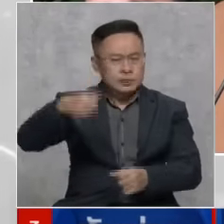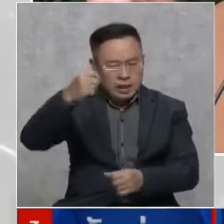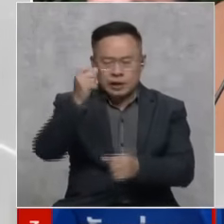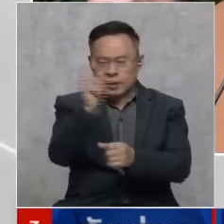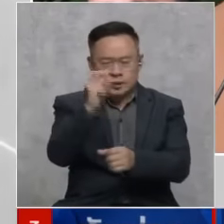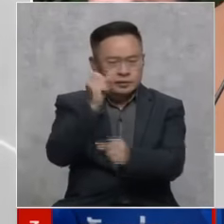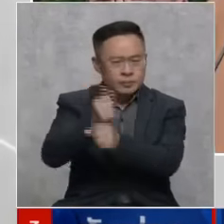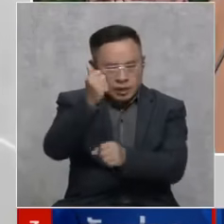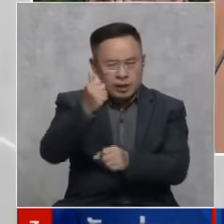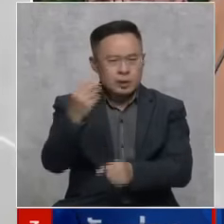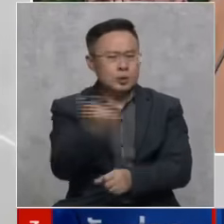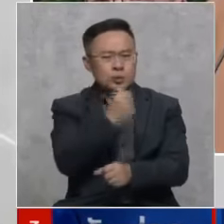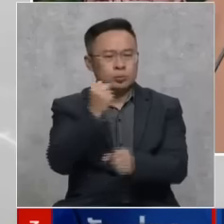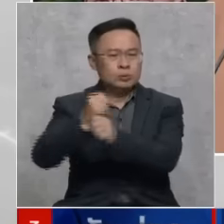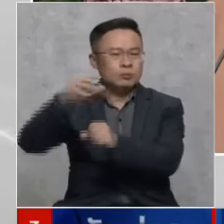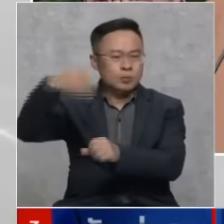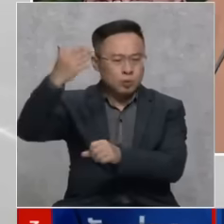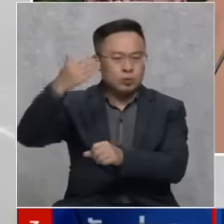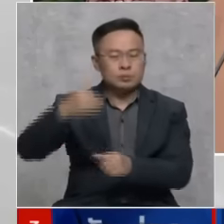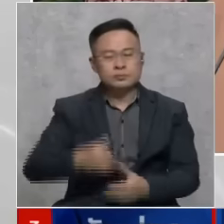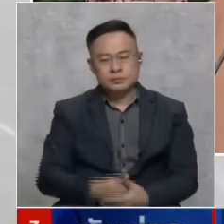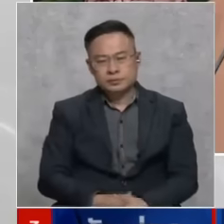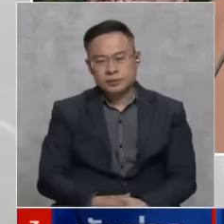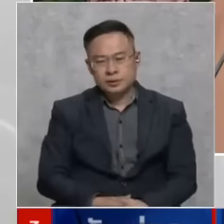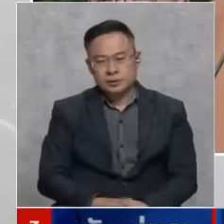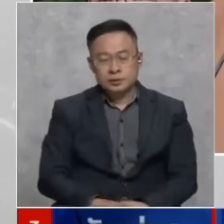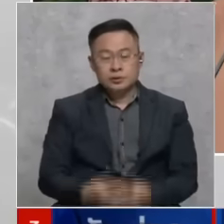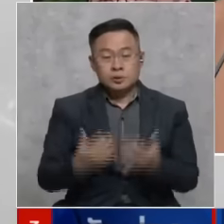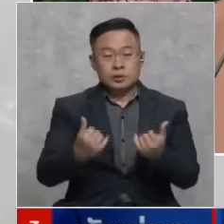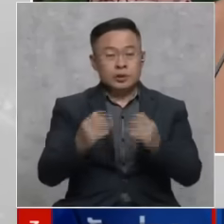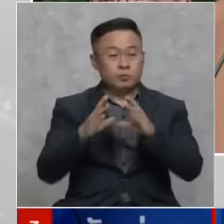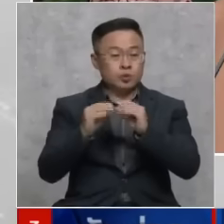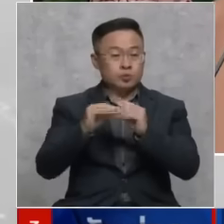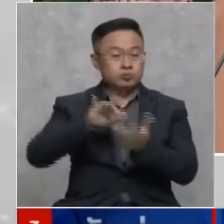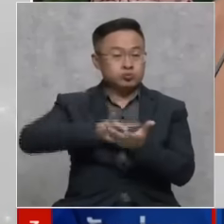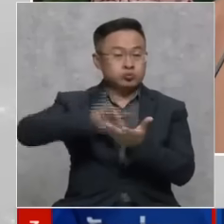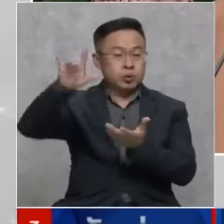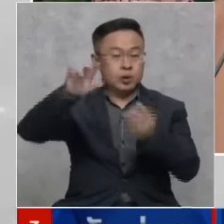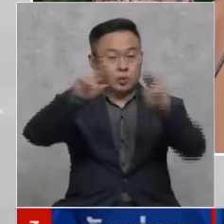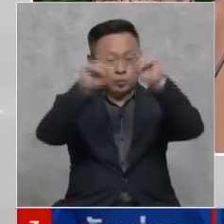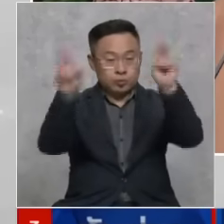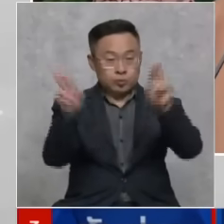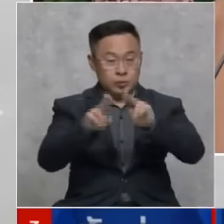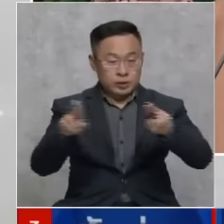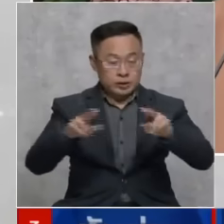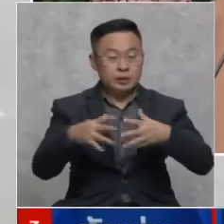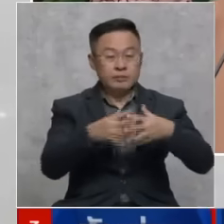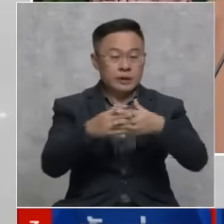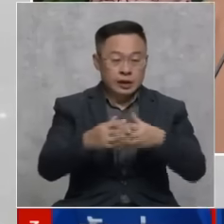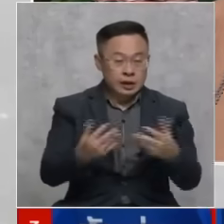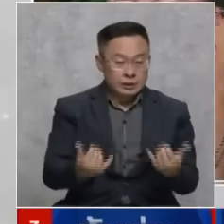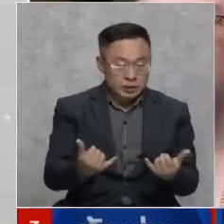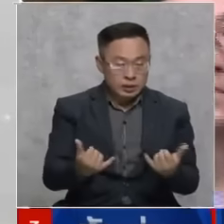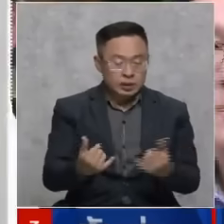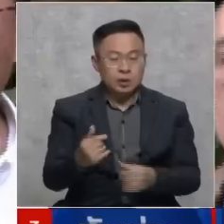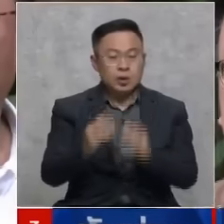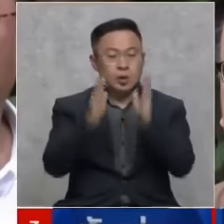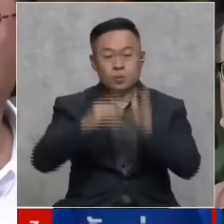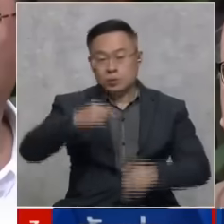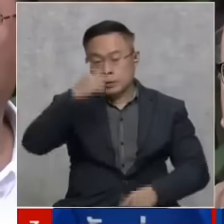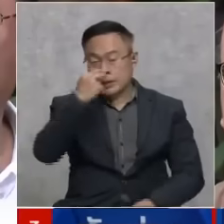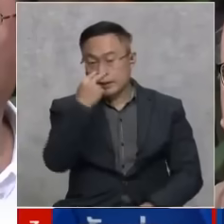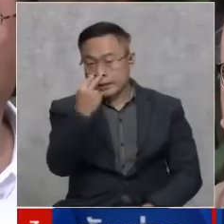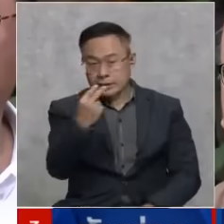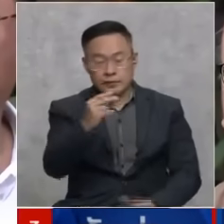ความกรุณานิดนึงนะครับ นักข่าวเลยถามว่าเอ๊ะก่อนจะเดินทางไปประชุม UN เนี่ย ชาวบ้านเนี่ยหรือว่าประชาชนคนไทยเขาจะเห็นอะ